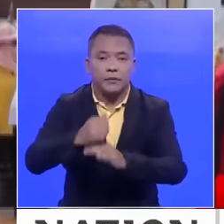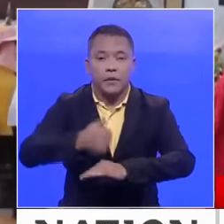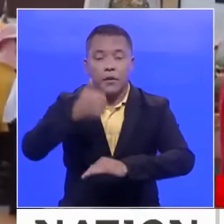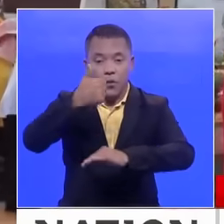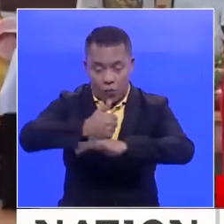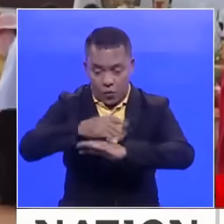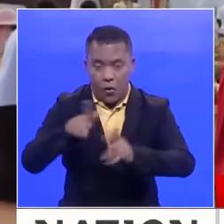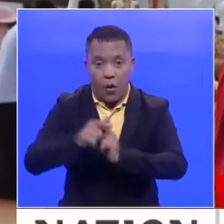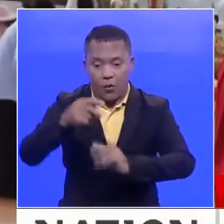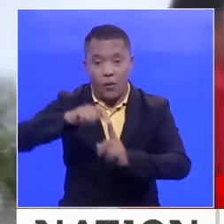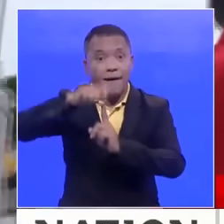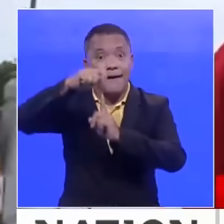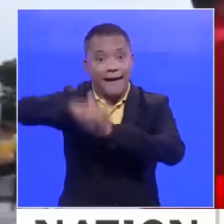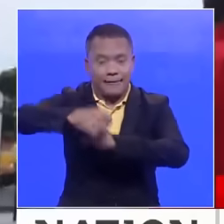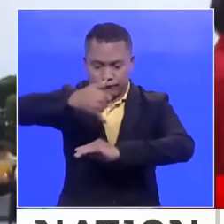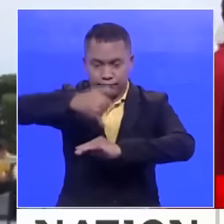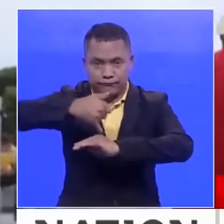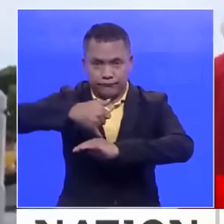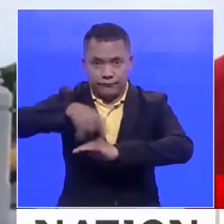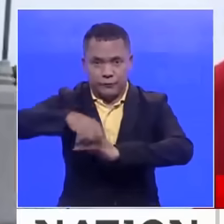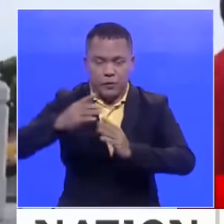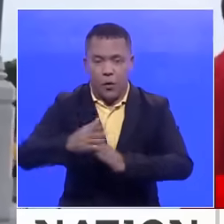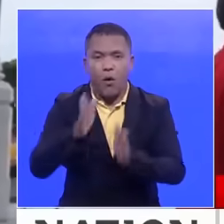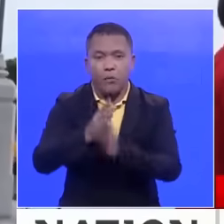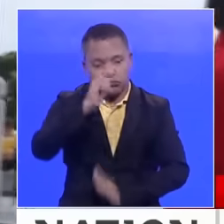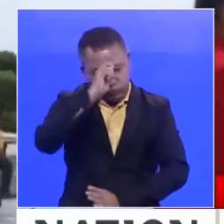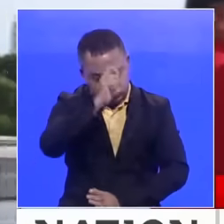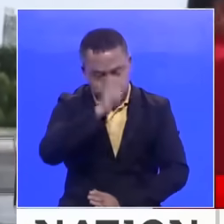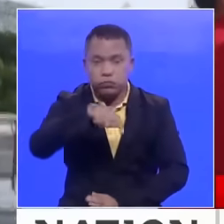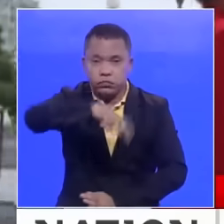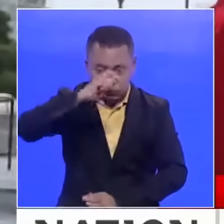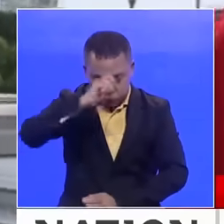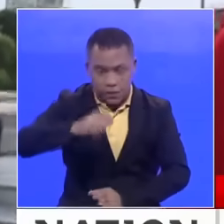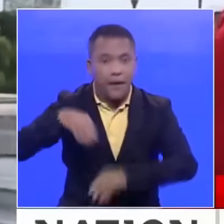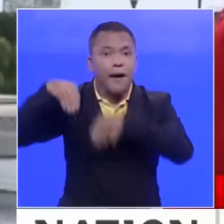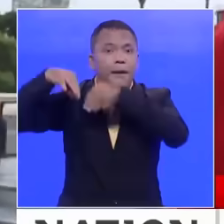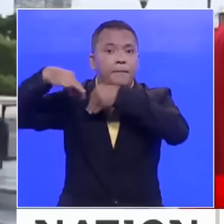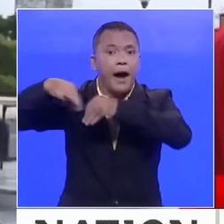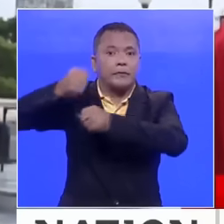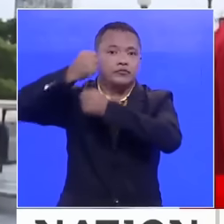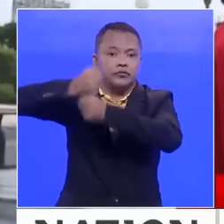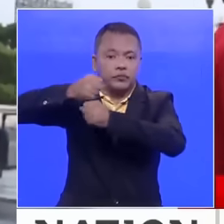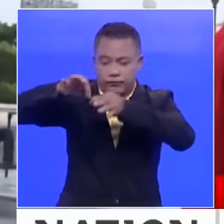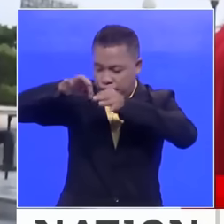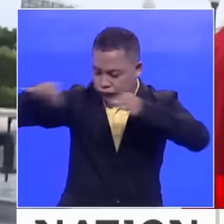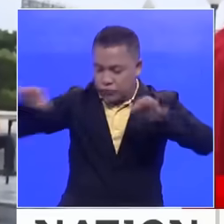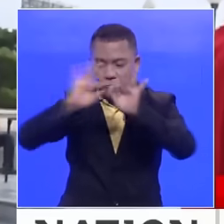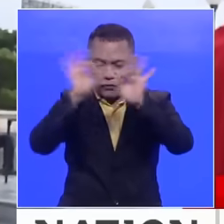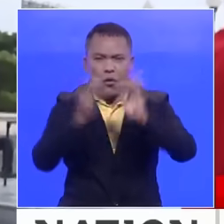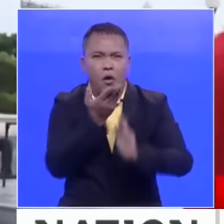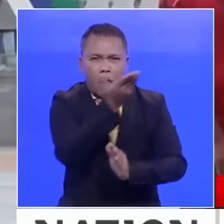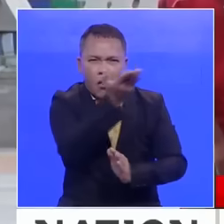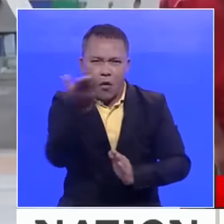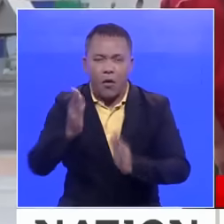พรย่าโมท้าวสุรนารีสิ่งศักดิ์สิทธิ์คู่บ้านคู่เมืองแล้วก็มีการถือป้ายแบบนี้เลยเป็นวนิ่วข้อความขอพรพระ